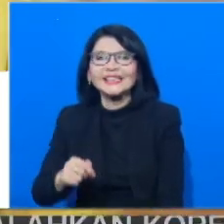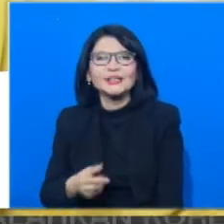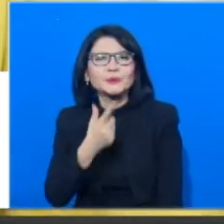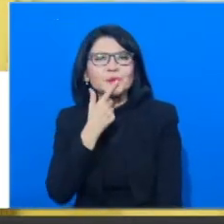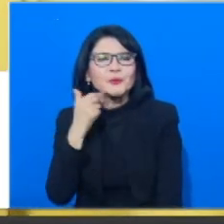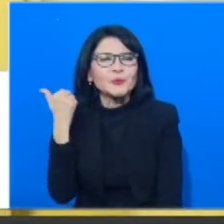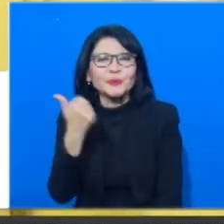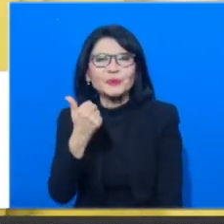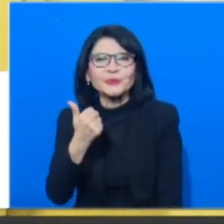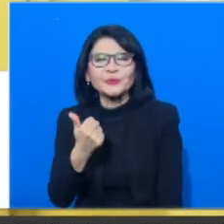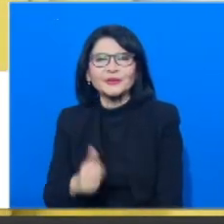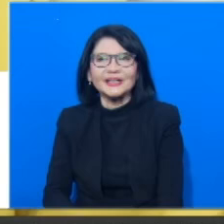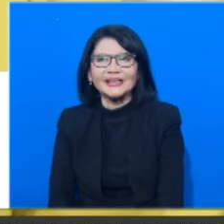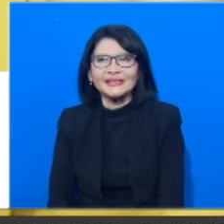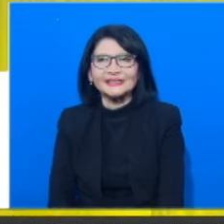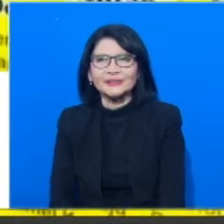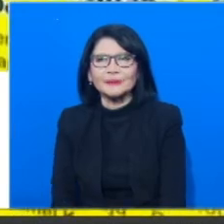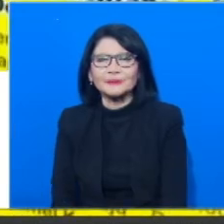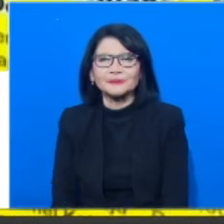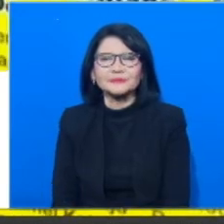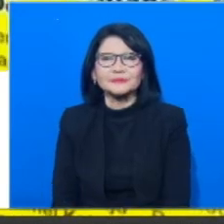cita rasa yang unik yang tak terlupakan.